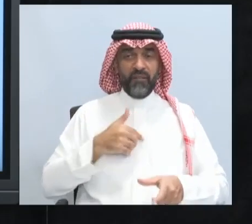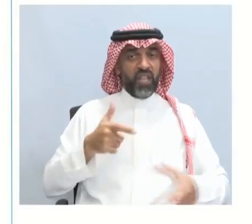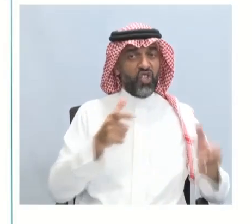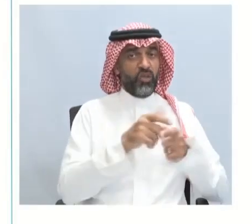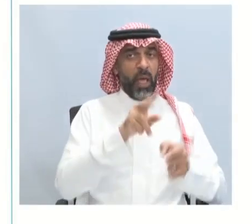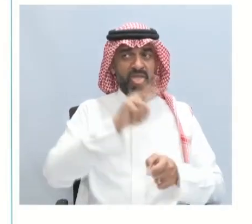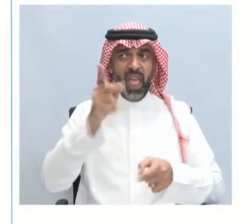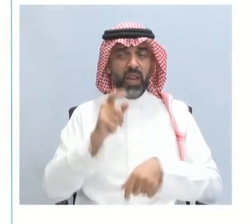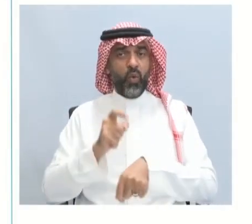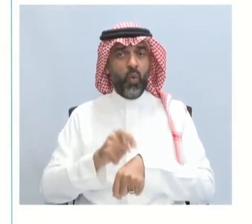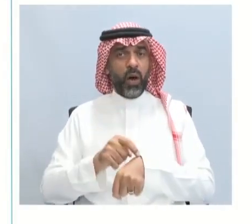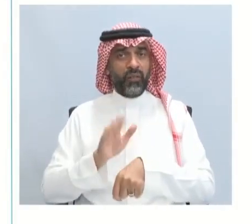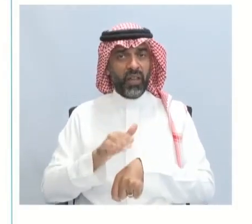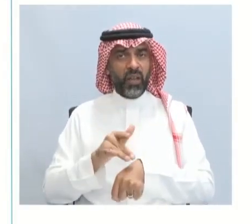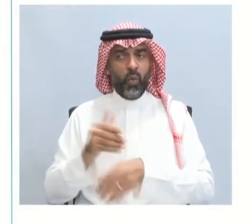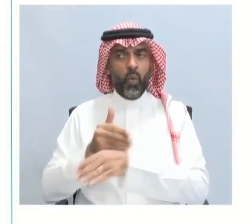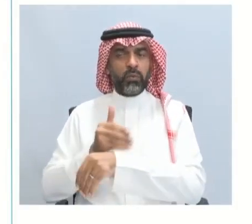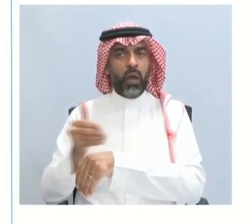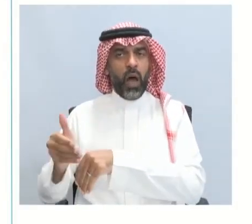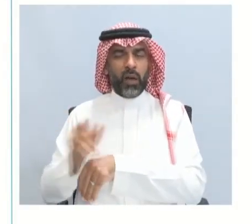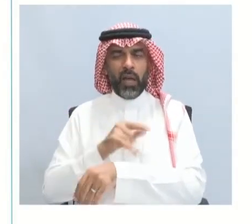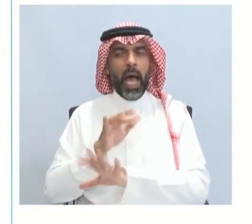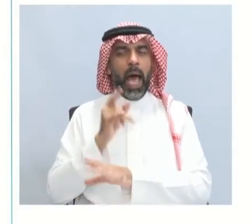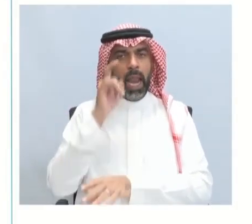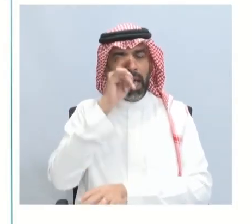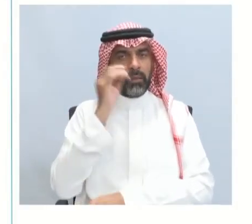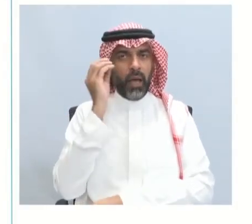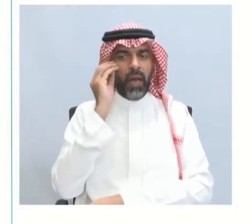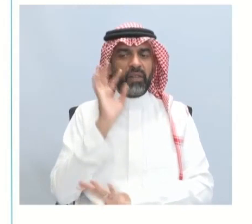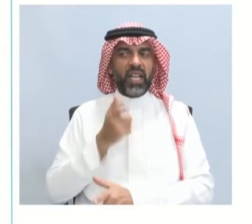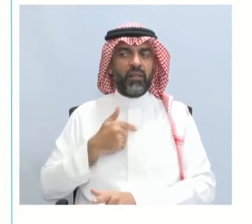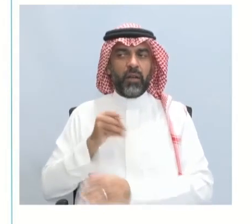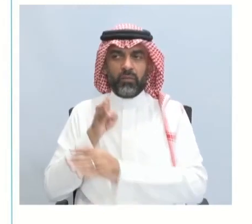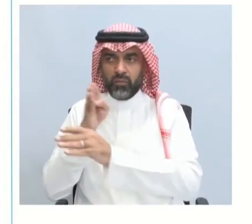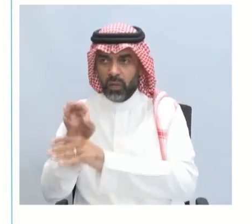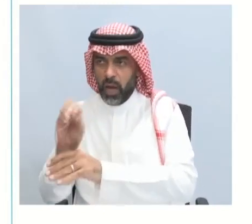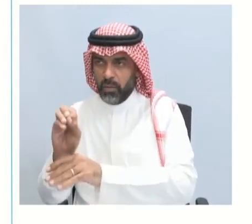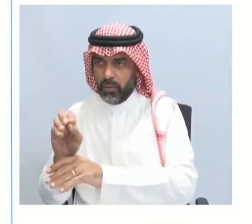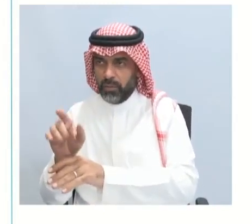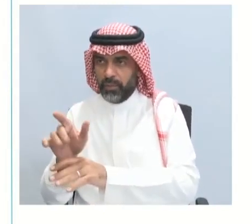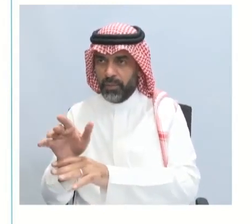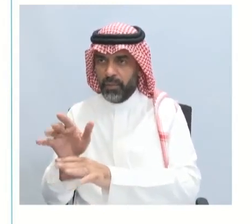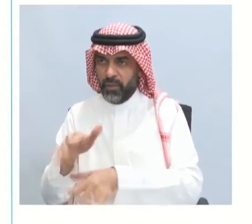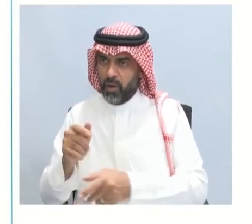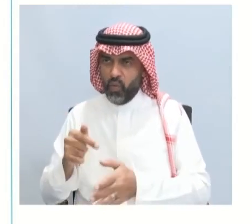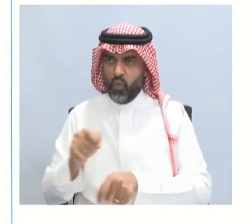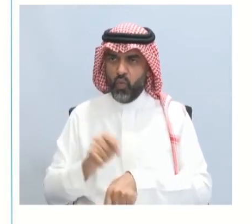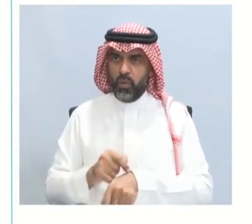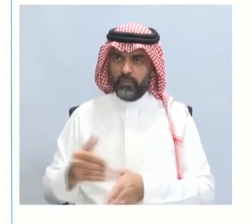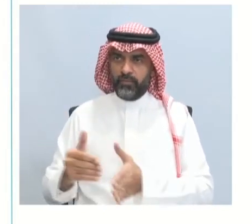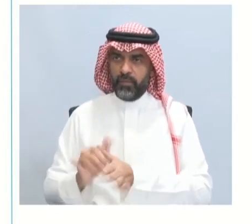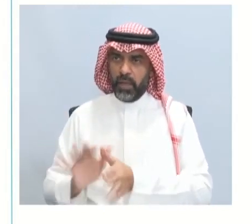الطريقه المناسبه للمدير كذلك قد ياتيك عملاء بدون مواعيد كيف تنظر